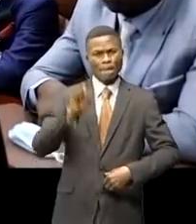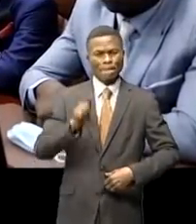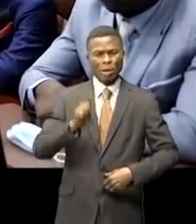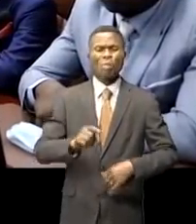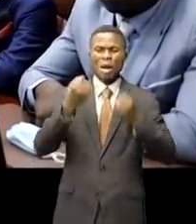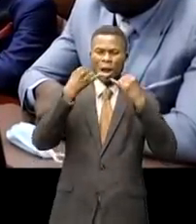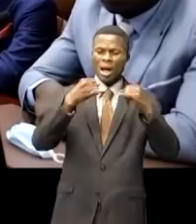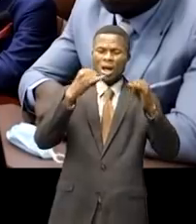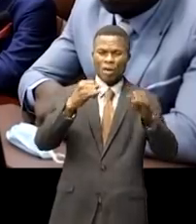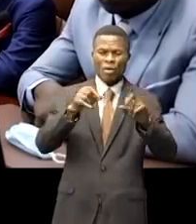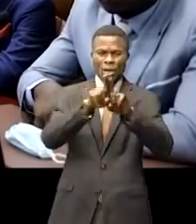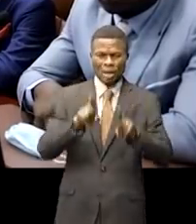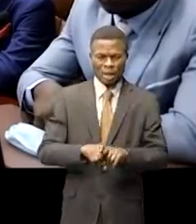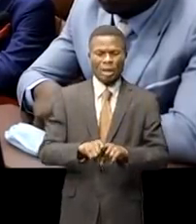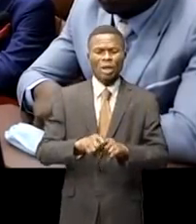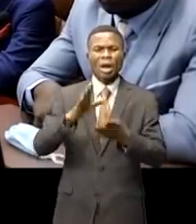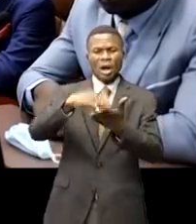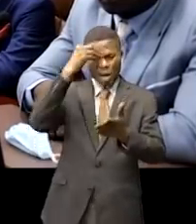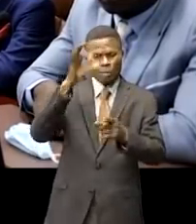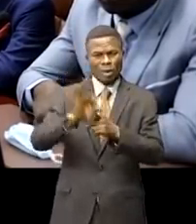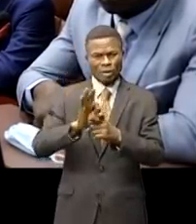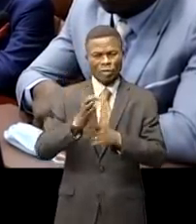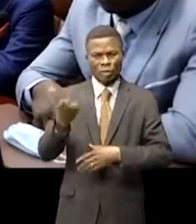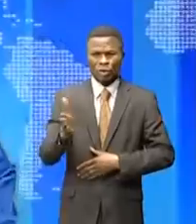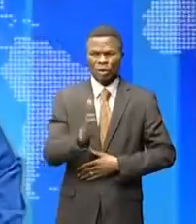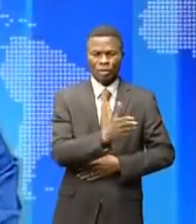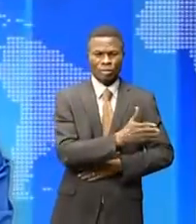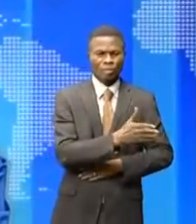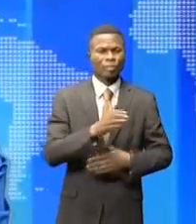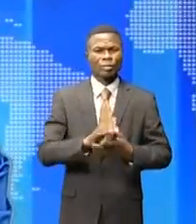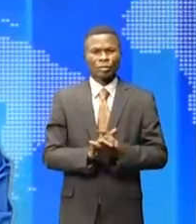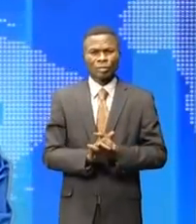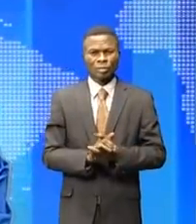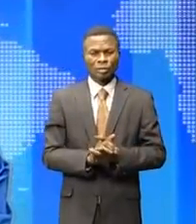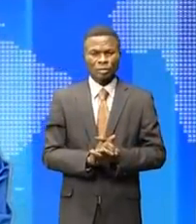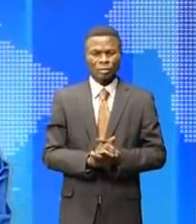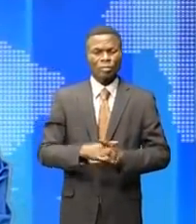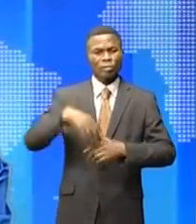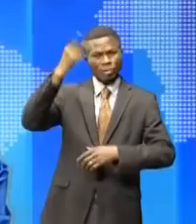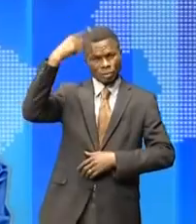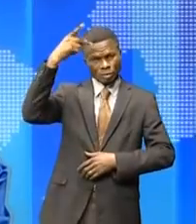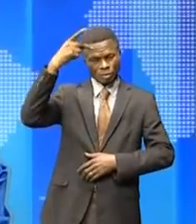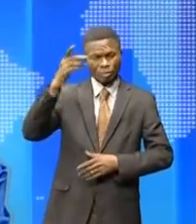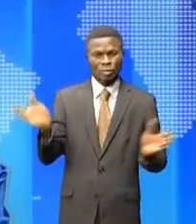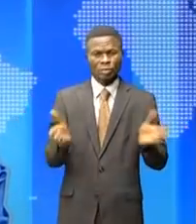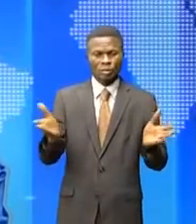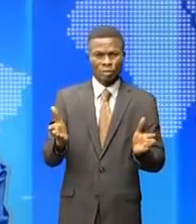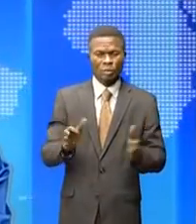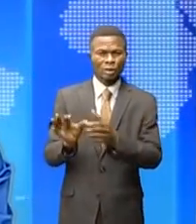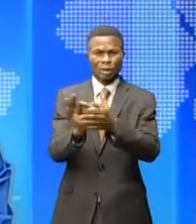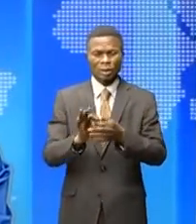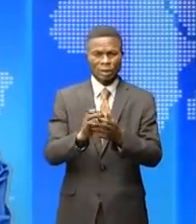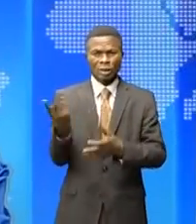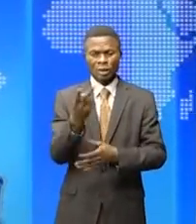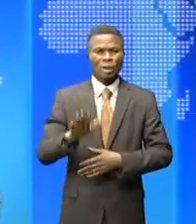l'information et qui doit être formée en même temps et on diplomatie le renforcement de la coopération bilatérale